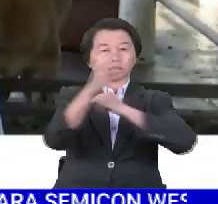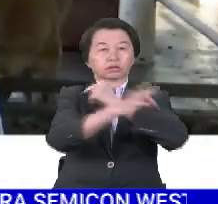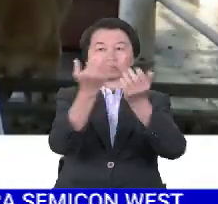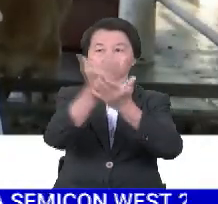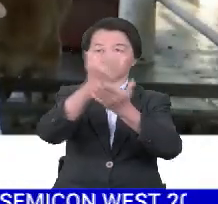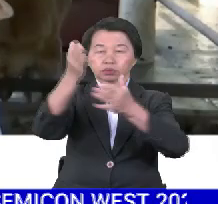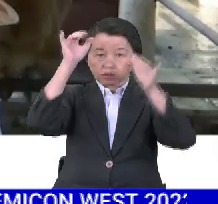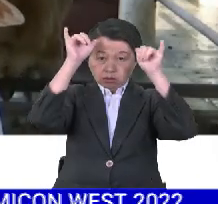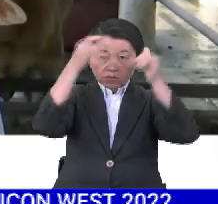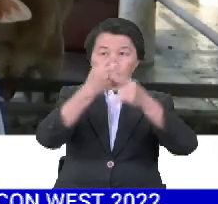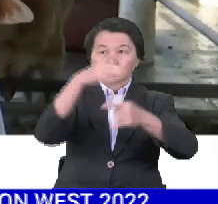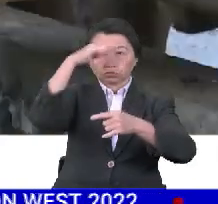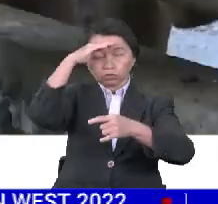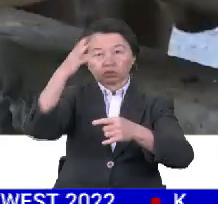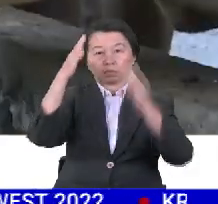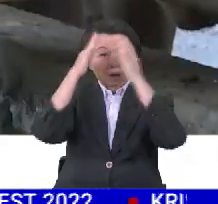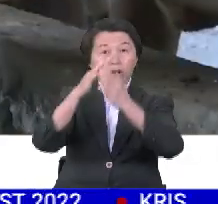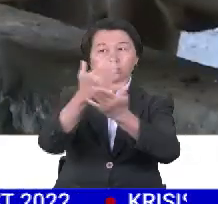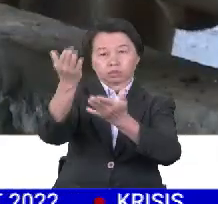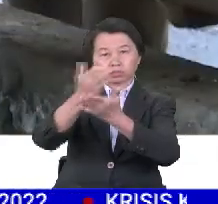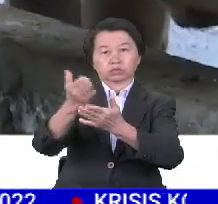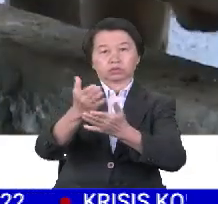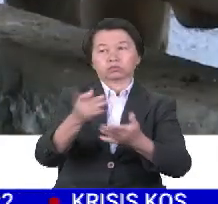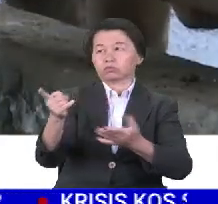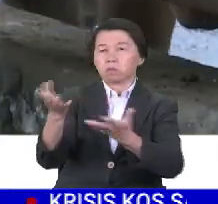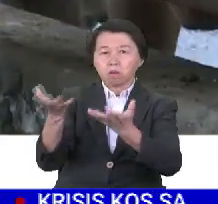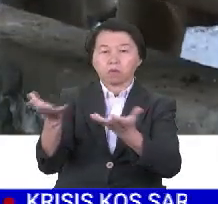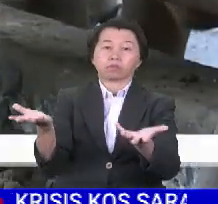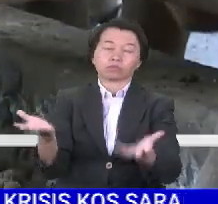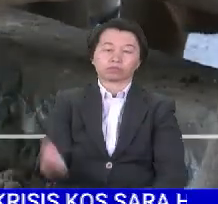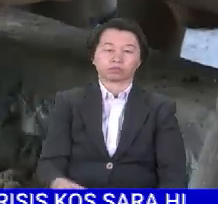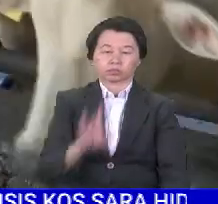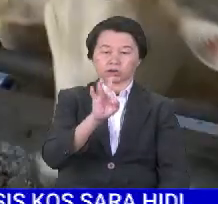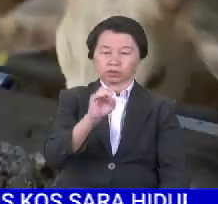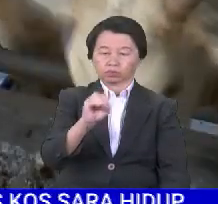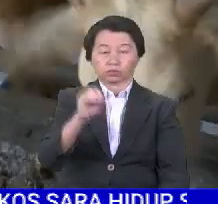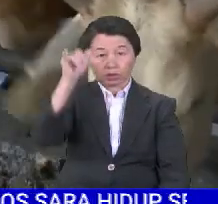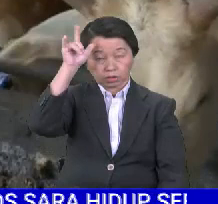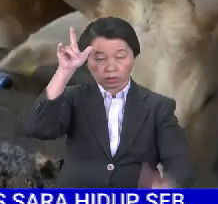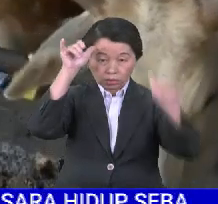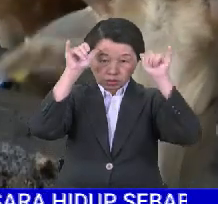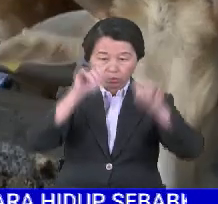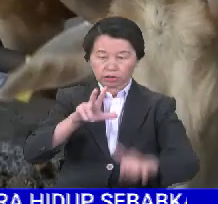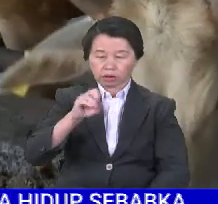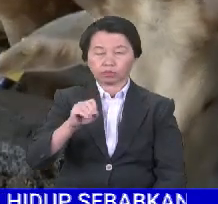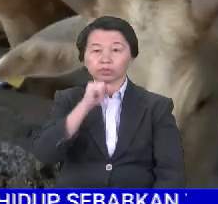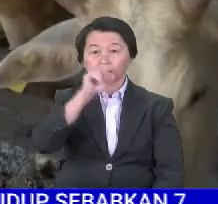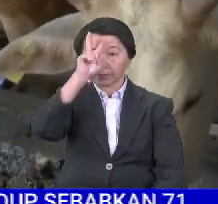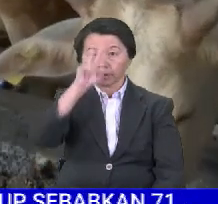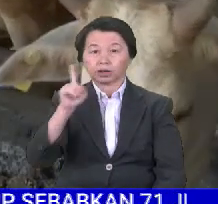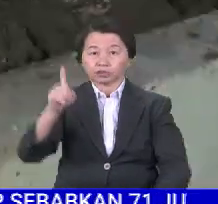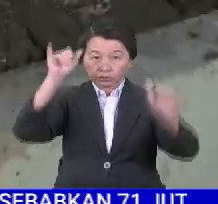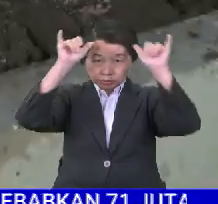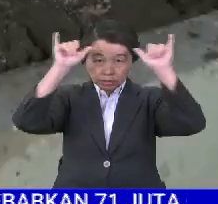Sembilan, Pahang, Johor. Tahun ini sebanyak 80 ekor lembu, 34 ekor kambing dan seekor